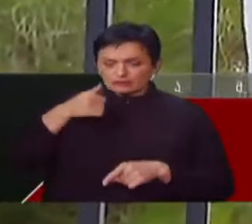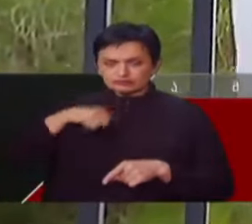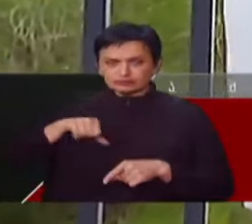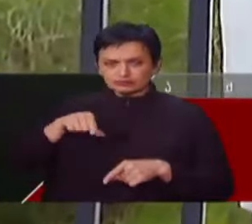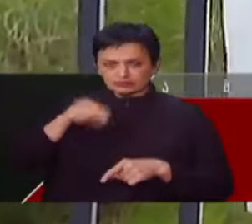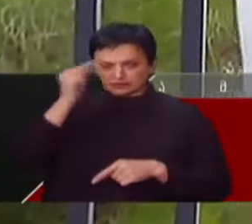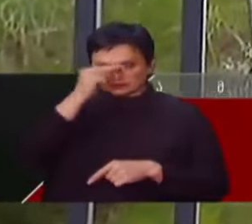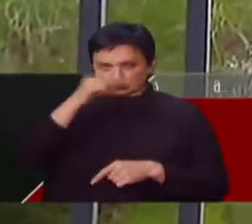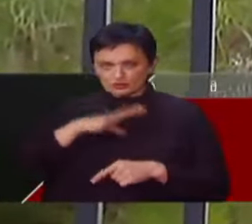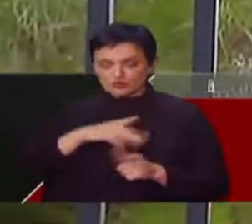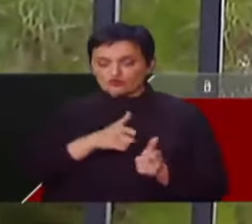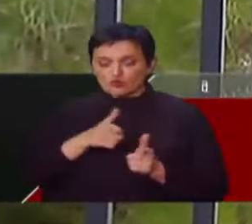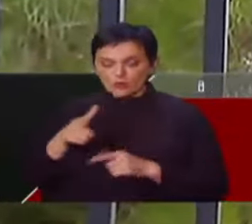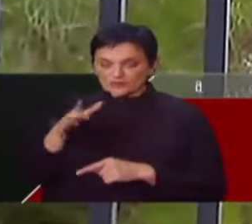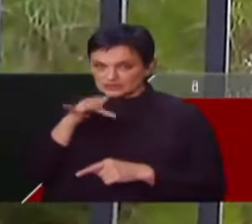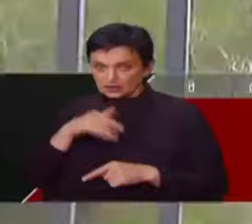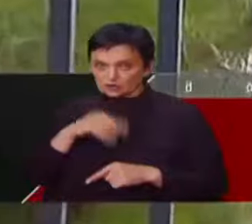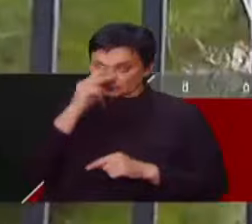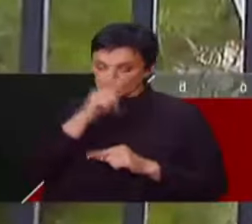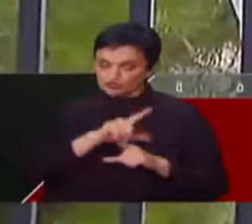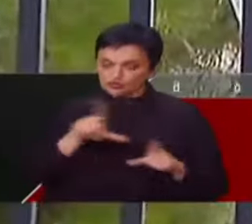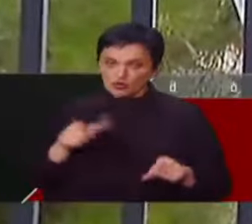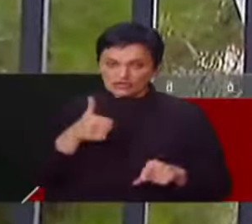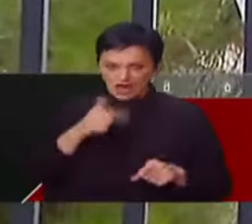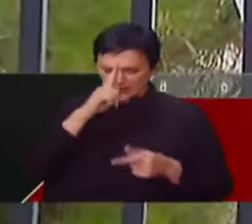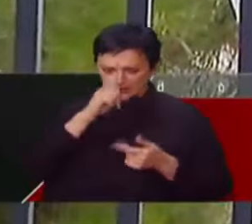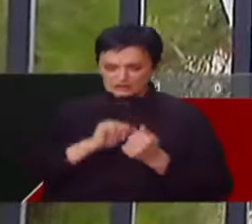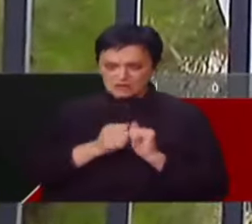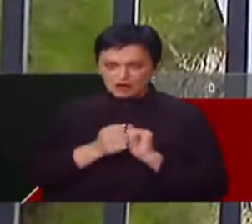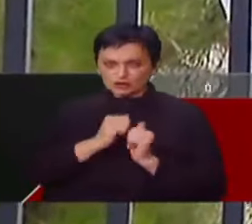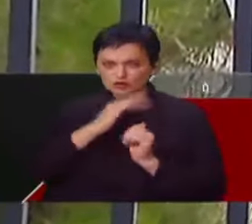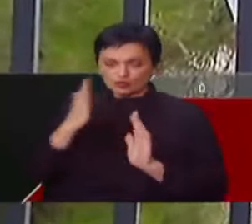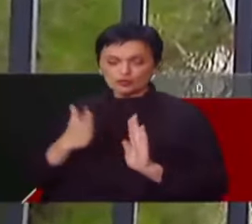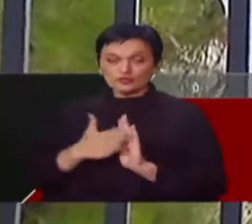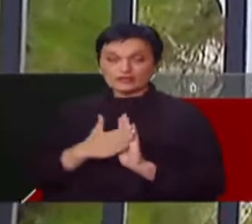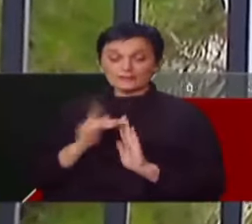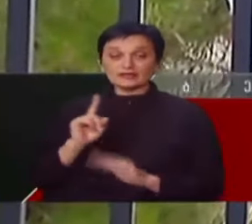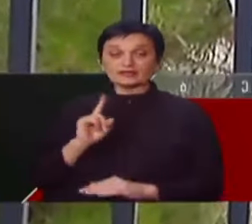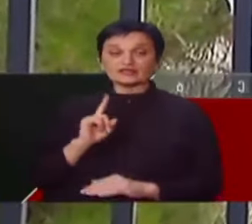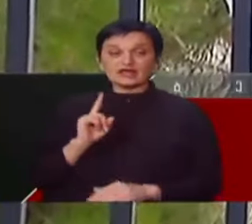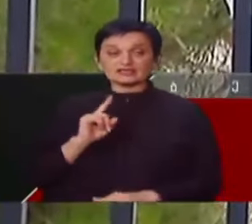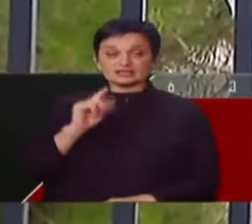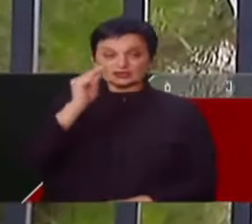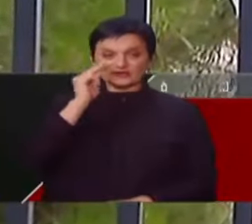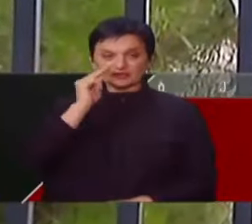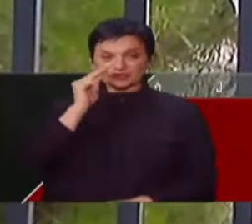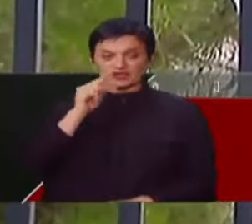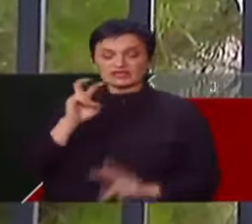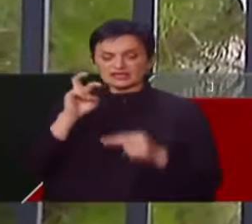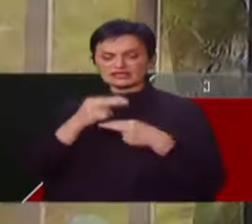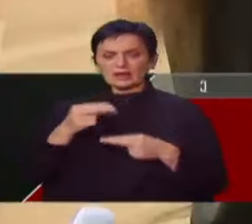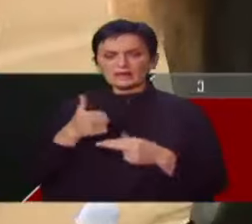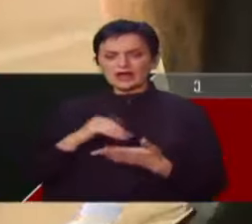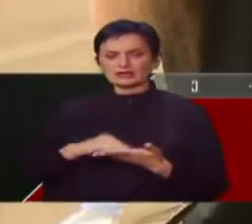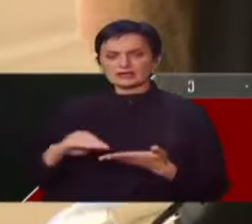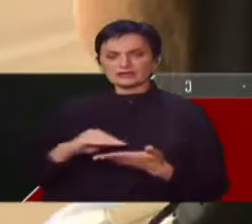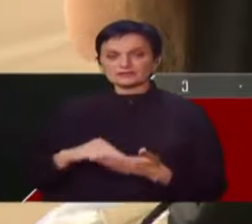მასალა, მოზადების დროსაც სკოლაშიც გავიარე, კარგად მახსოვდა ის ყველაფერი, რაც გავიარე და თემაც კარგად